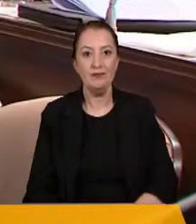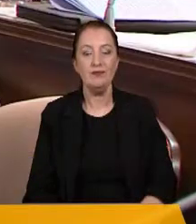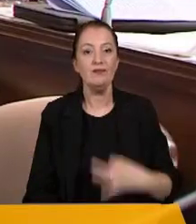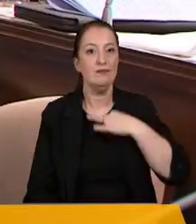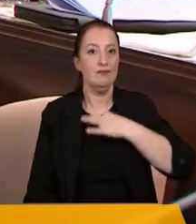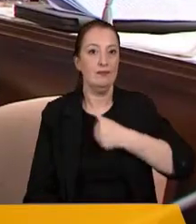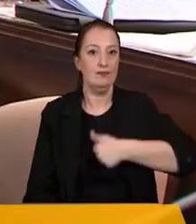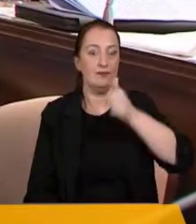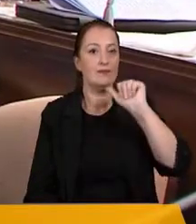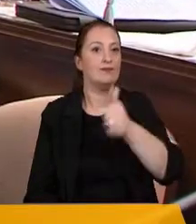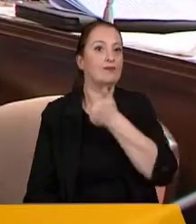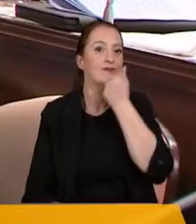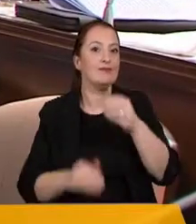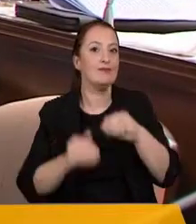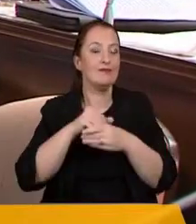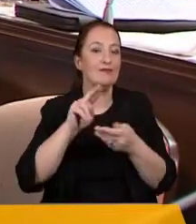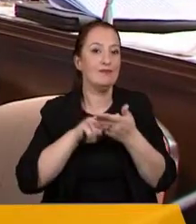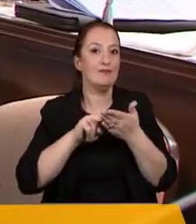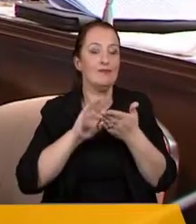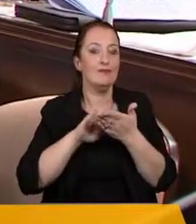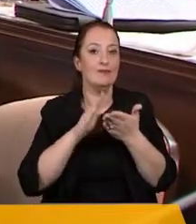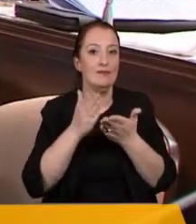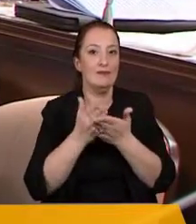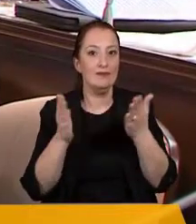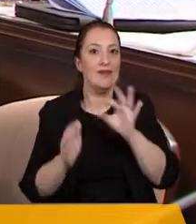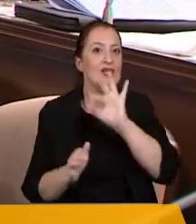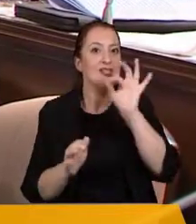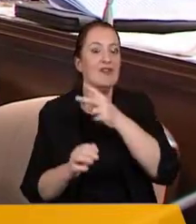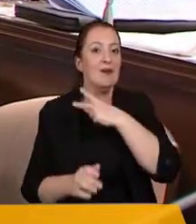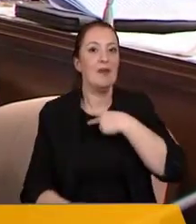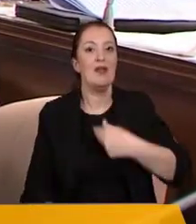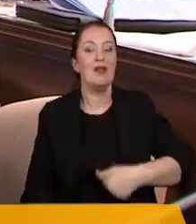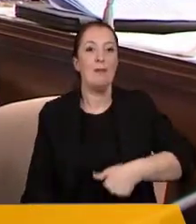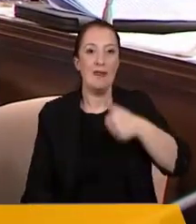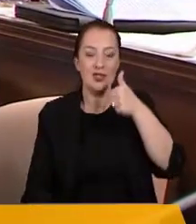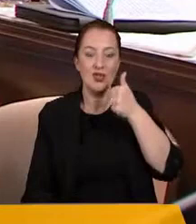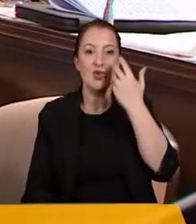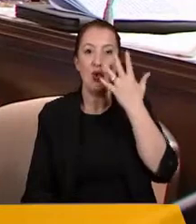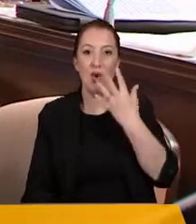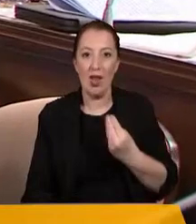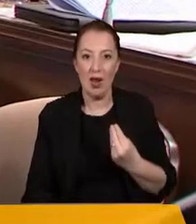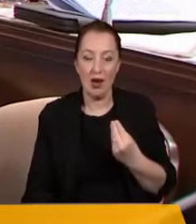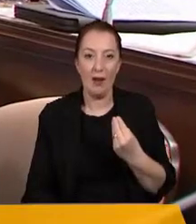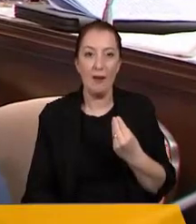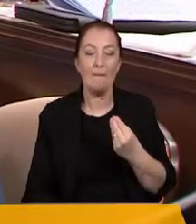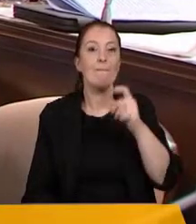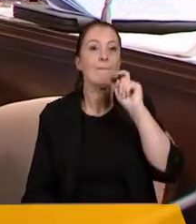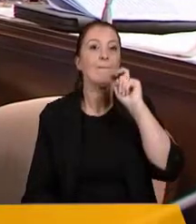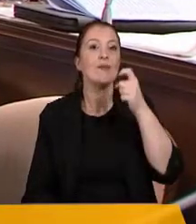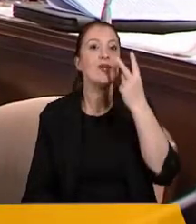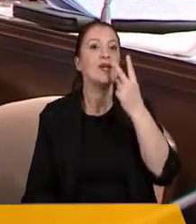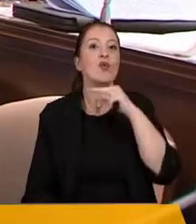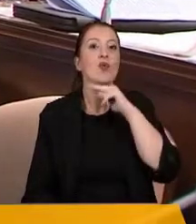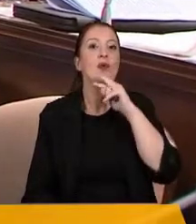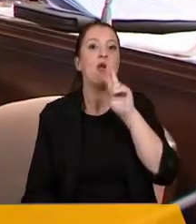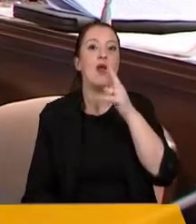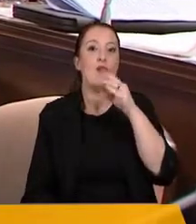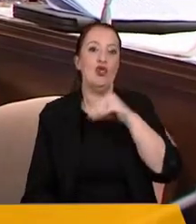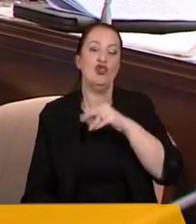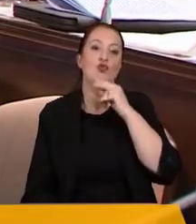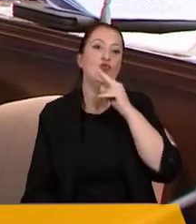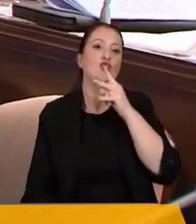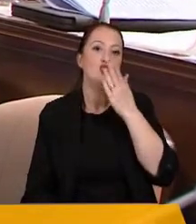Sayın Başkanım, kıymetli meclis üyesi arkadaşlarım, Silivri Belediye Başkanı olarak 92 nolu rapor hakkında söz